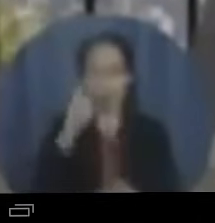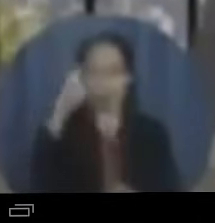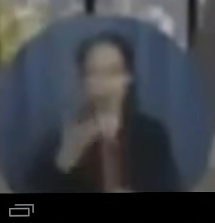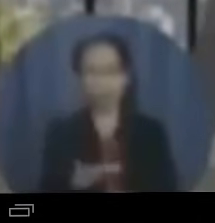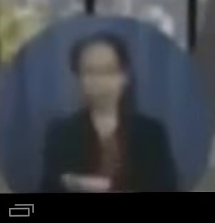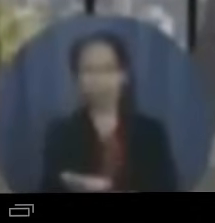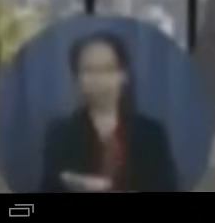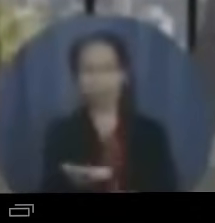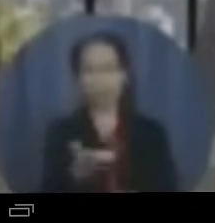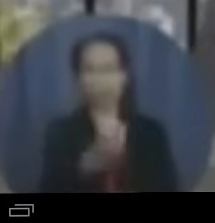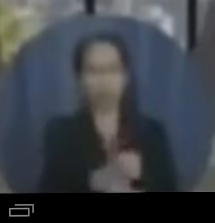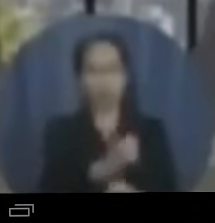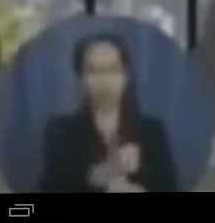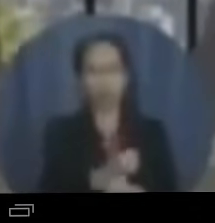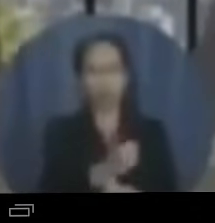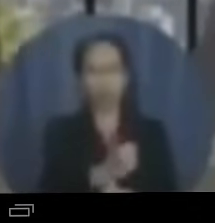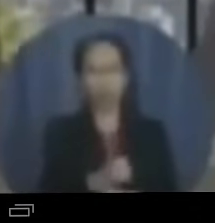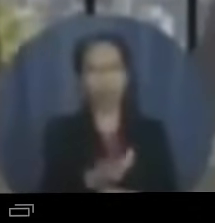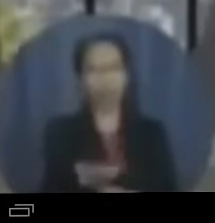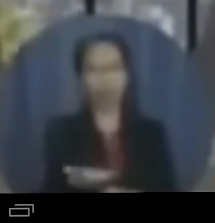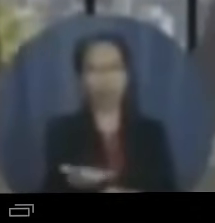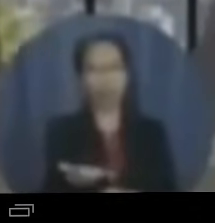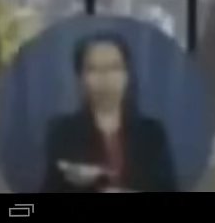sa'yo, mahirap naman ikaw